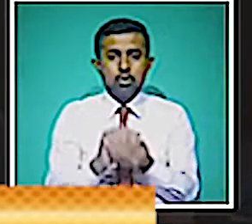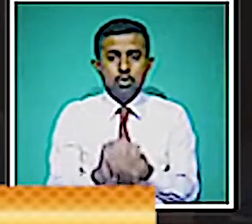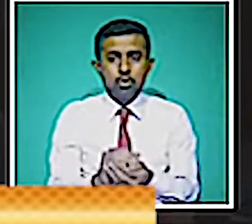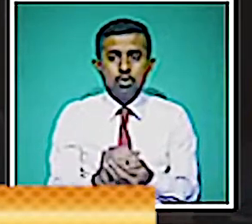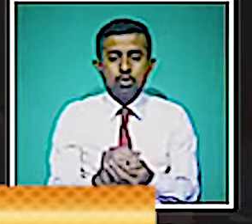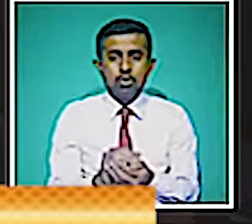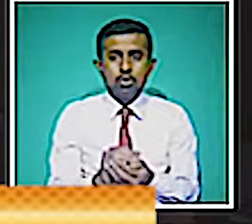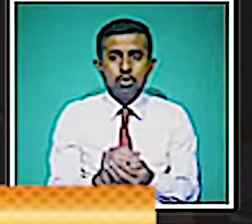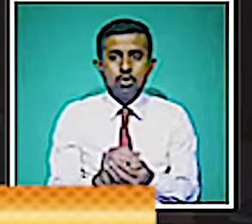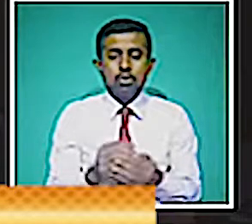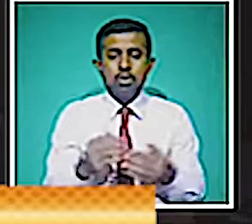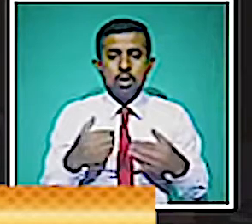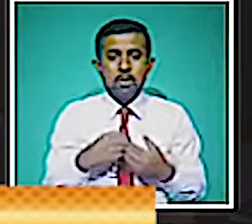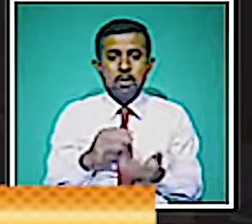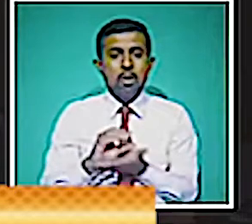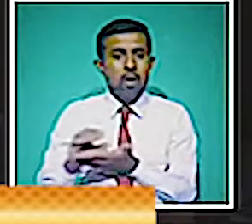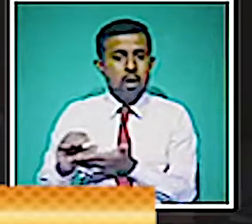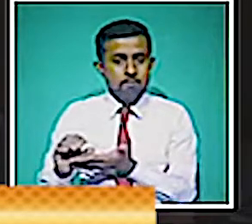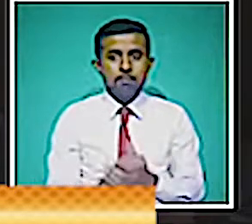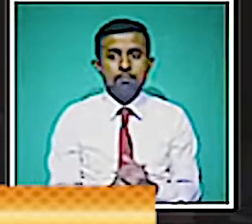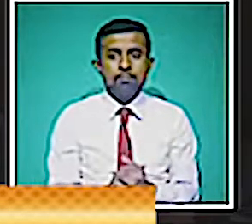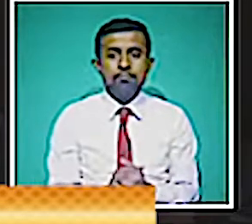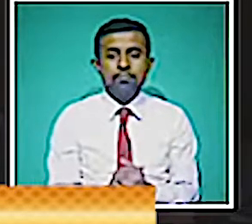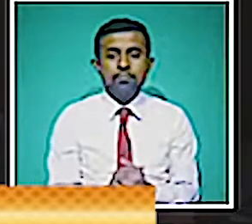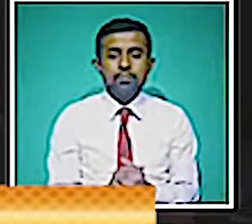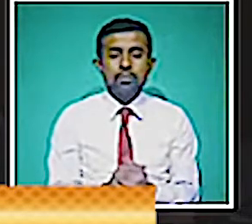மனிதனை மனிதனுடைய ஆளுமையை அழிக்கின்ற செயலுக்காக